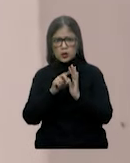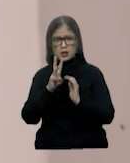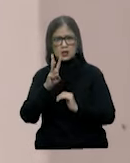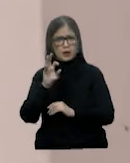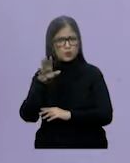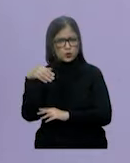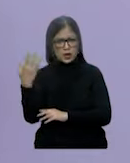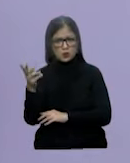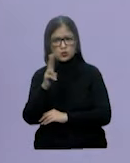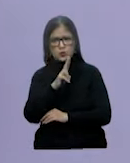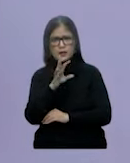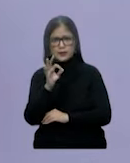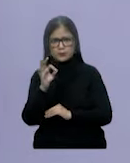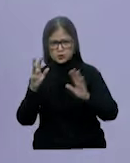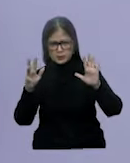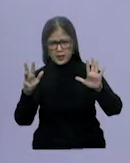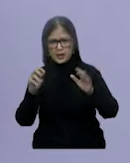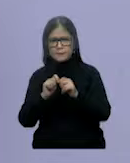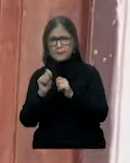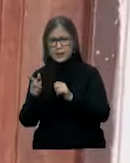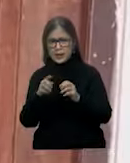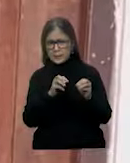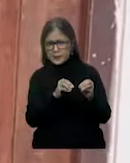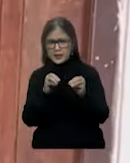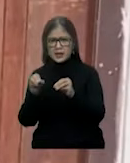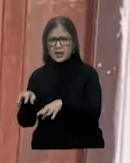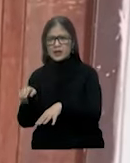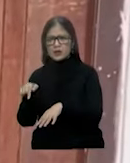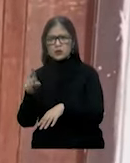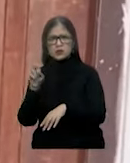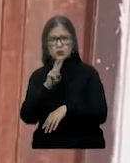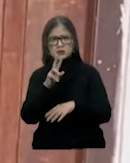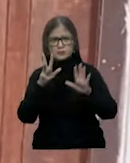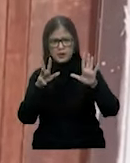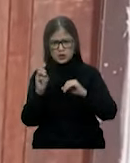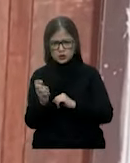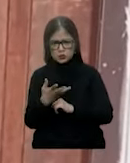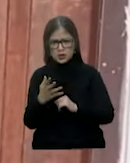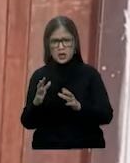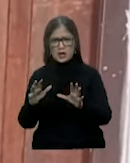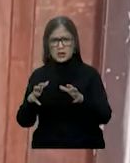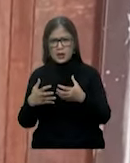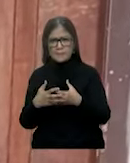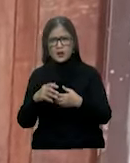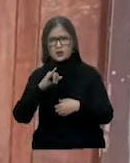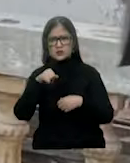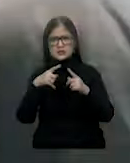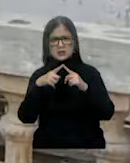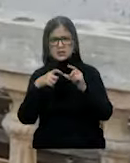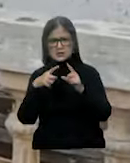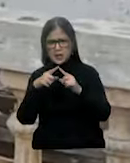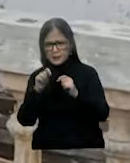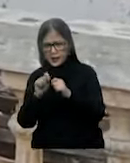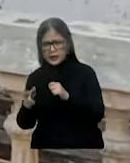listrikan. Sementara biaya pemindahan tiang listrik sebesar 29 juta adalah gabungan dari jasa pemindahan tiang dan biaya untuk menutup